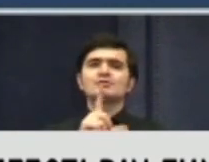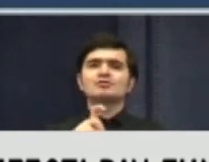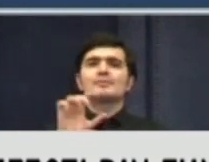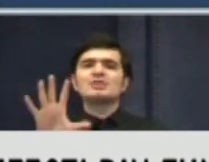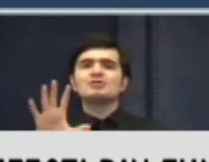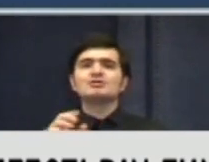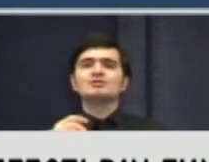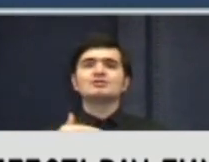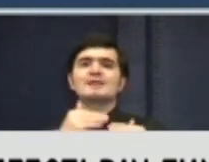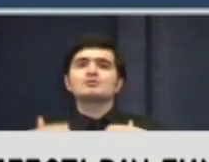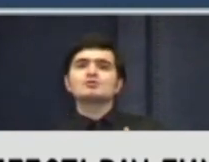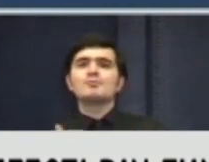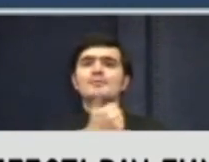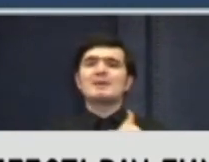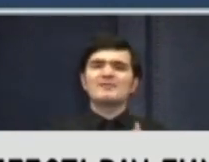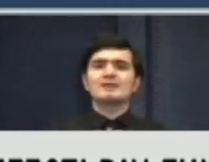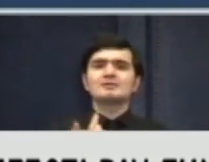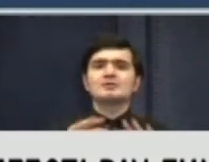85. Mâine,